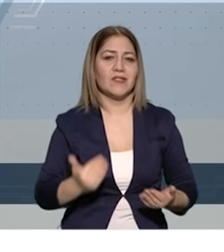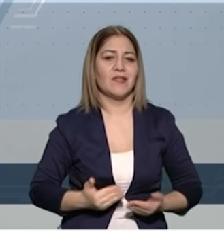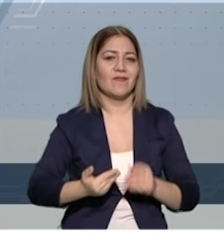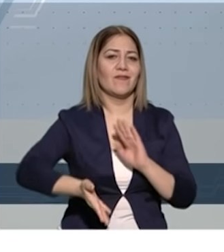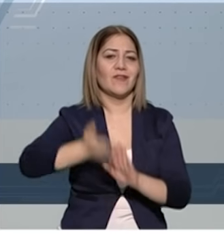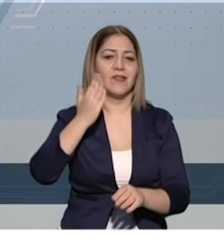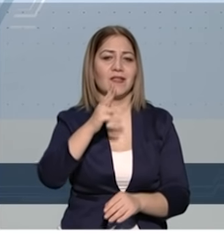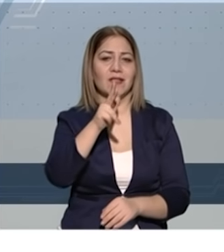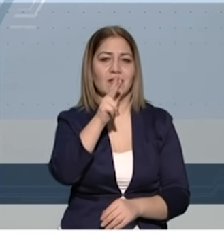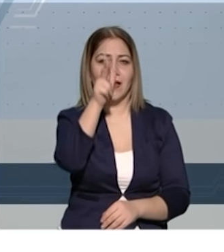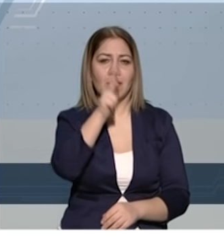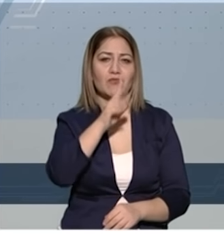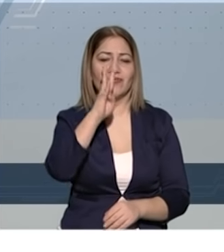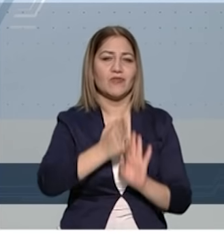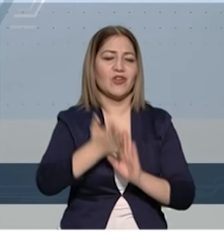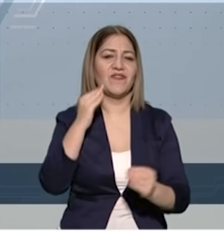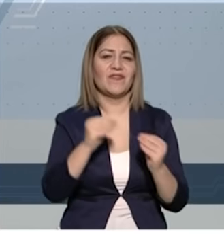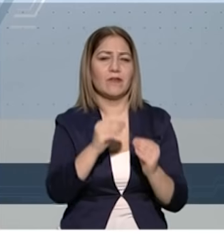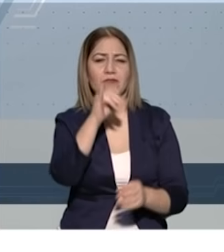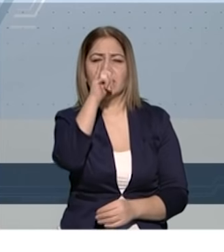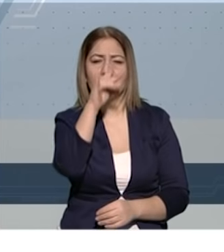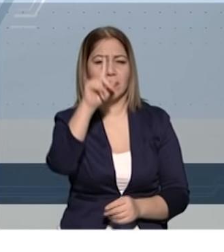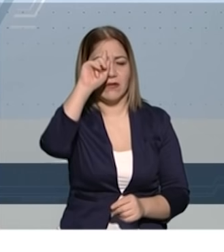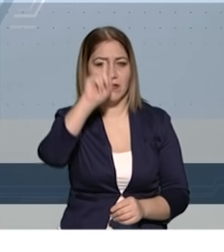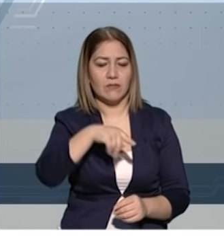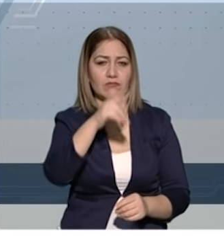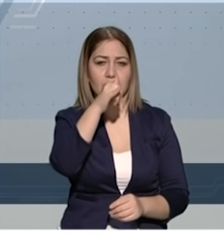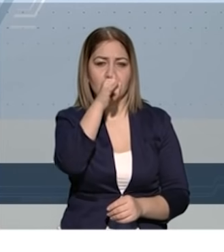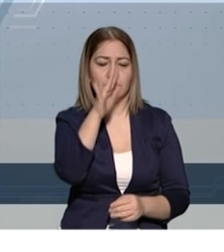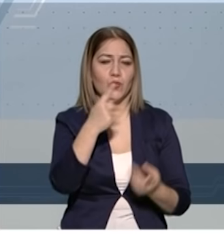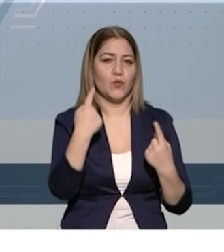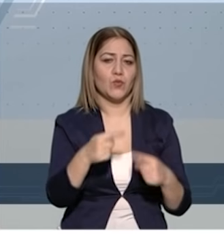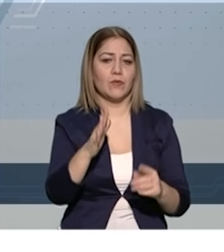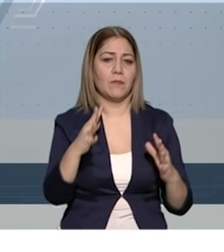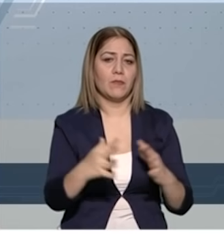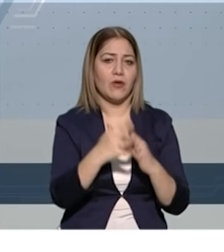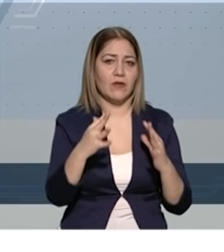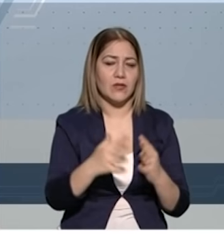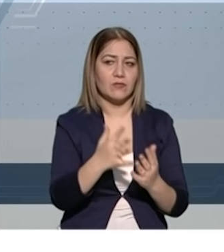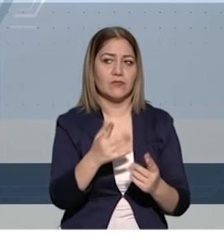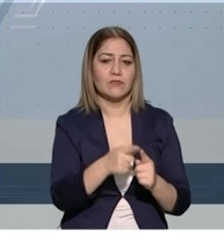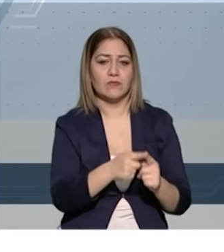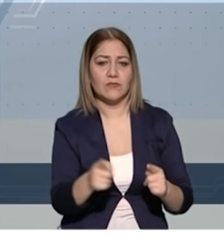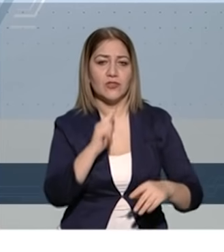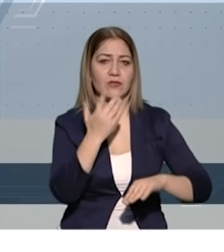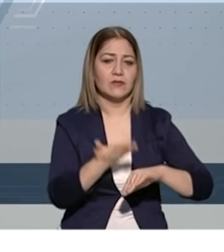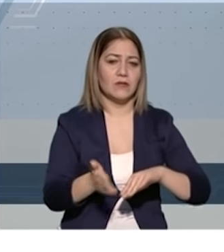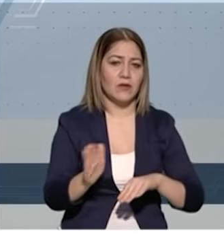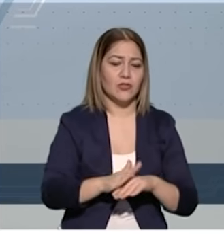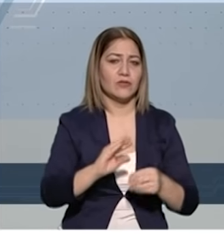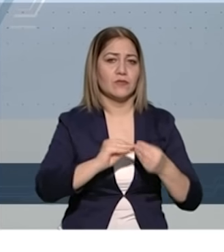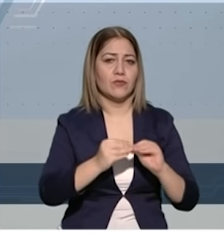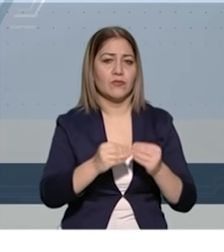սրանից ասենք 3 կամ 4 ամիս առաջ։ Բնականաբար հաշվի առնելով պատերազմ, հետ պատերազմի շրջան իր այդ